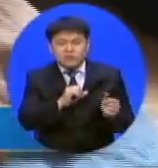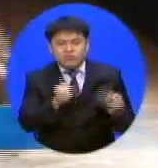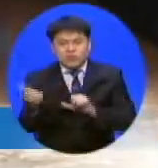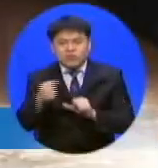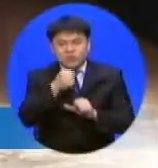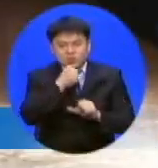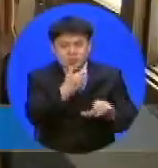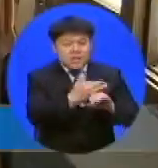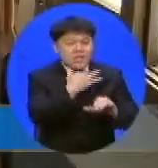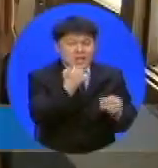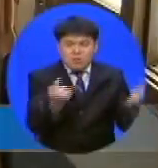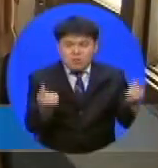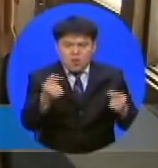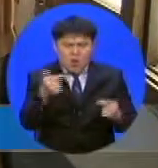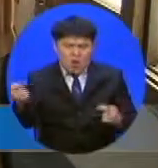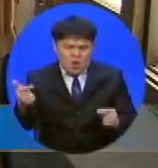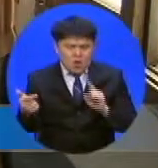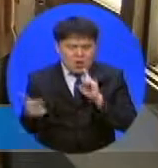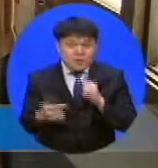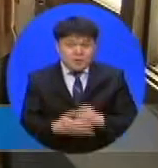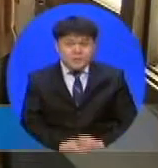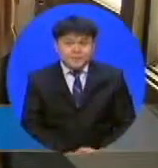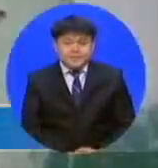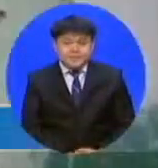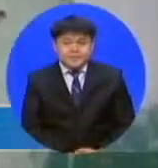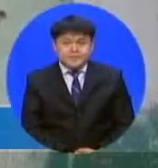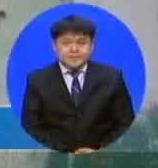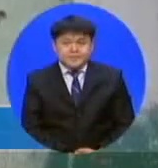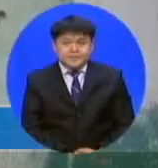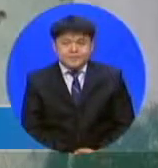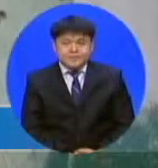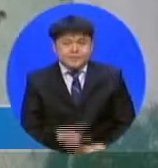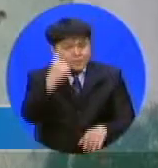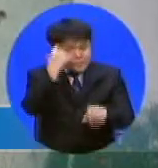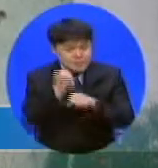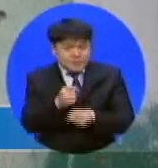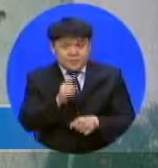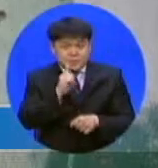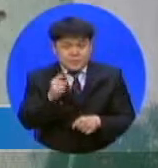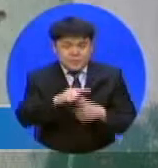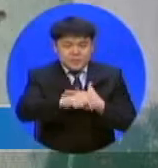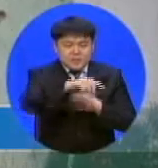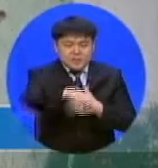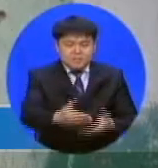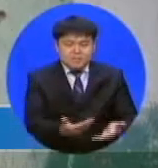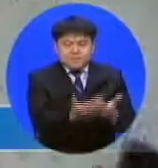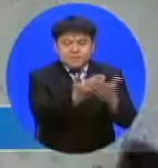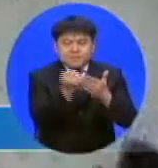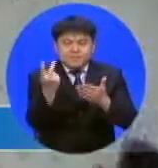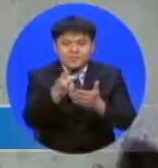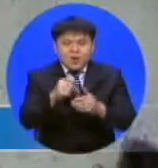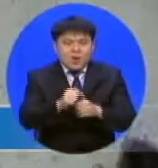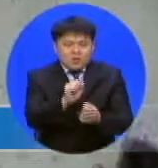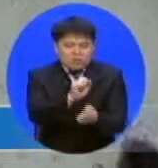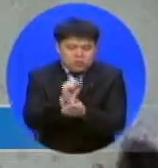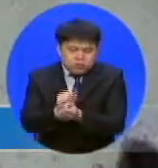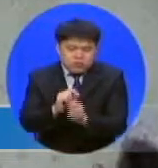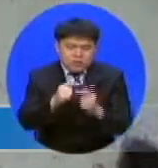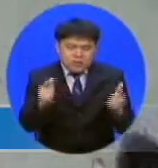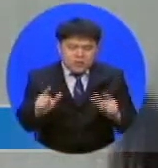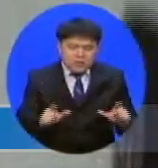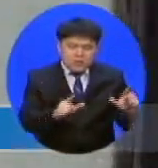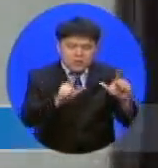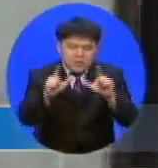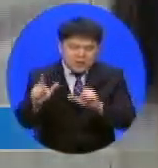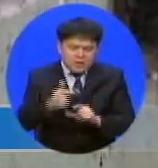사망률이 다른 연령층보다 높은 경향이 있다고 말했습니다. 연구원은 지역개발, 구제역 등 어떤 지역에서 삶의 기반을